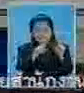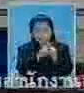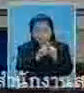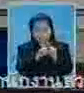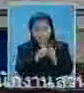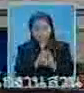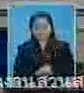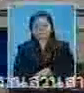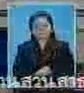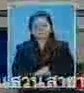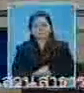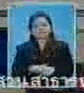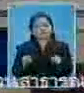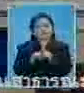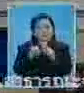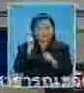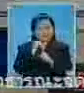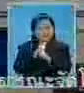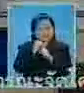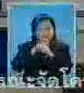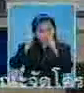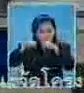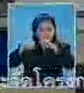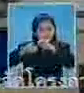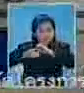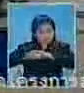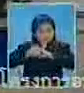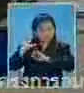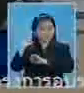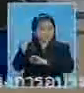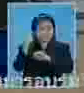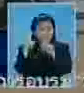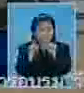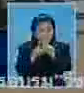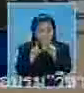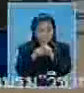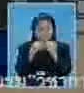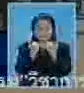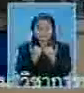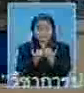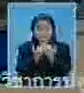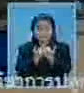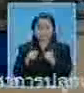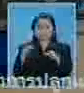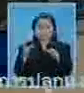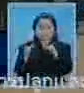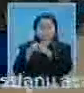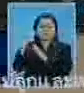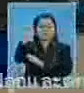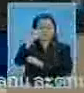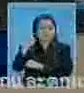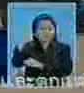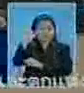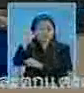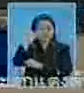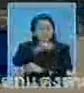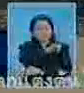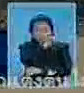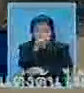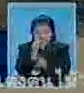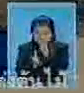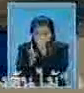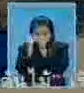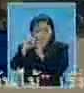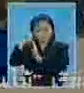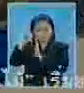เป็นข้อสัญญาระดับโลกนะครับที่ตอนนี้แม้แต่เครือประเทศในกลุ่มยุโรปยังมาศึกษาเพื่อที่